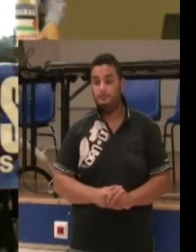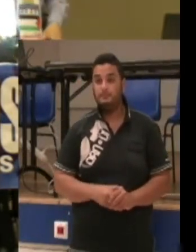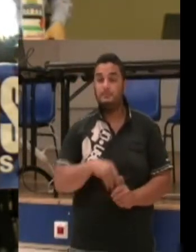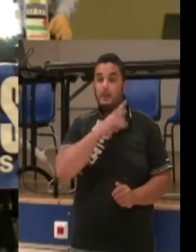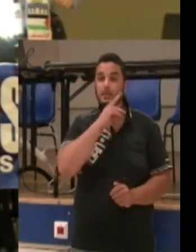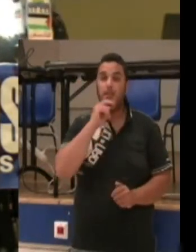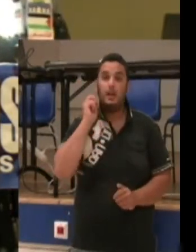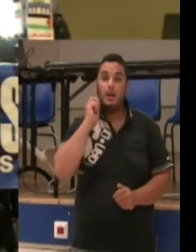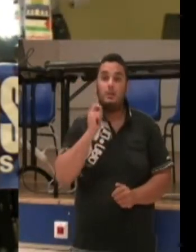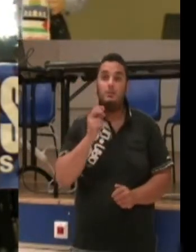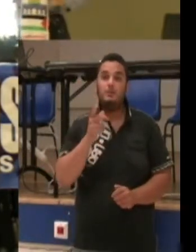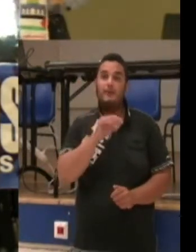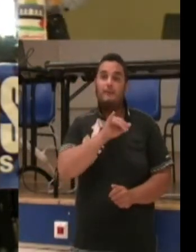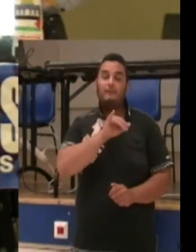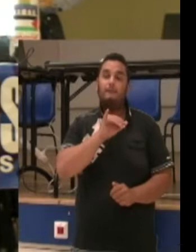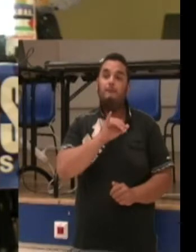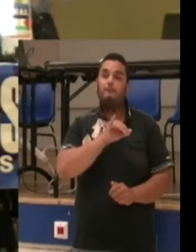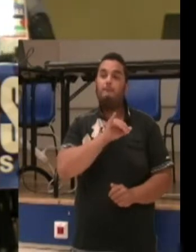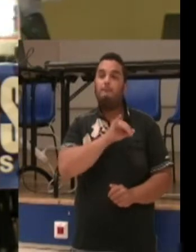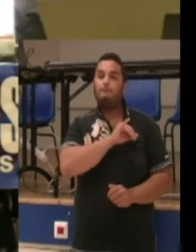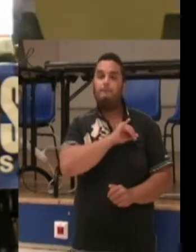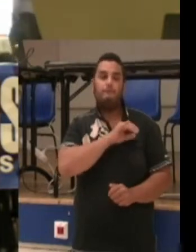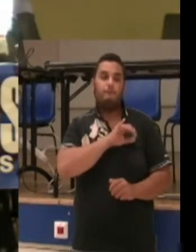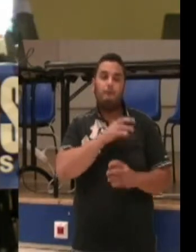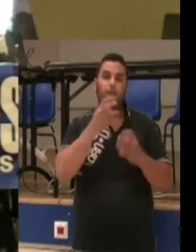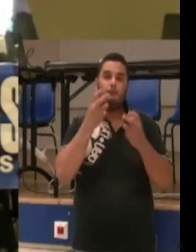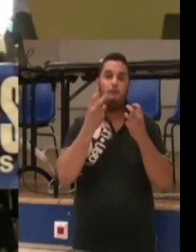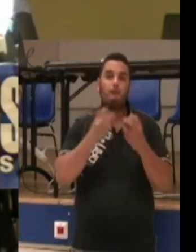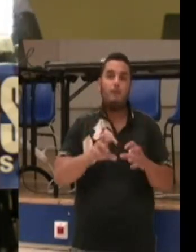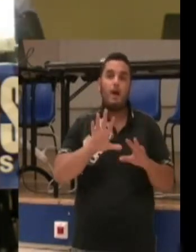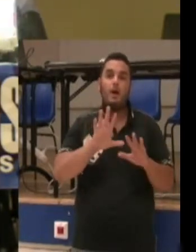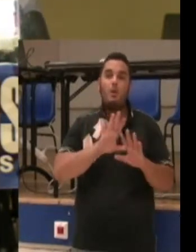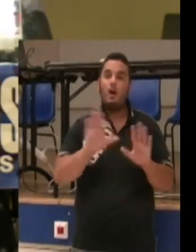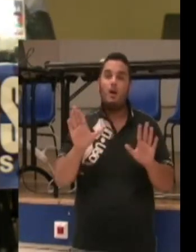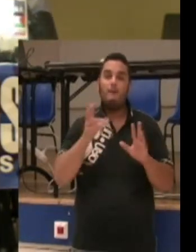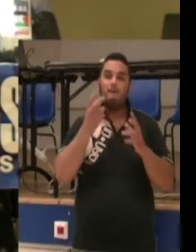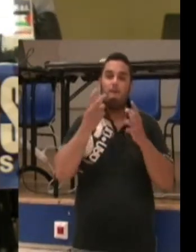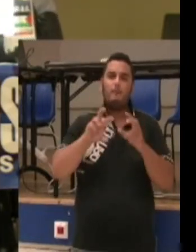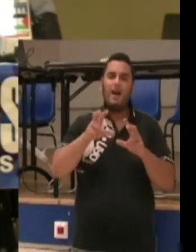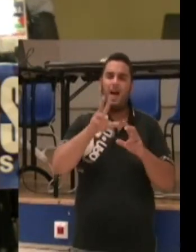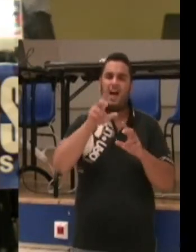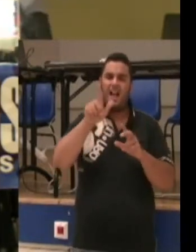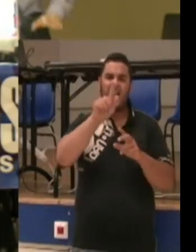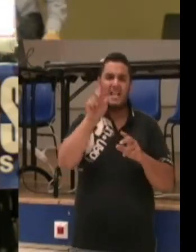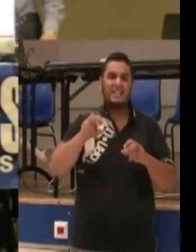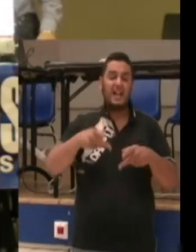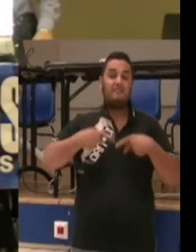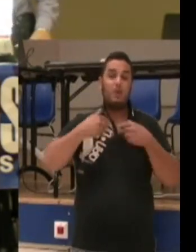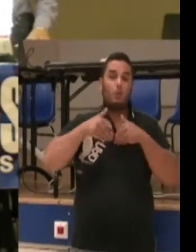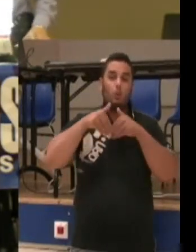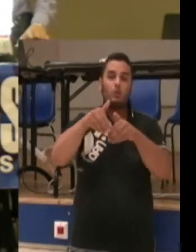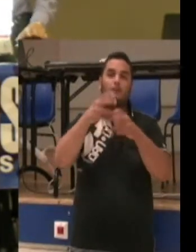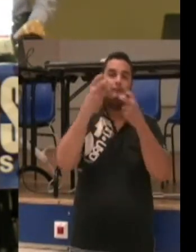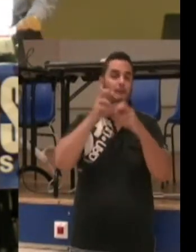Israël ne vise que les civils en Cisjordanie et à Gaza.